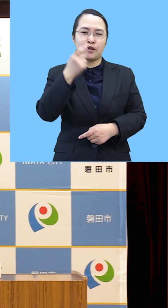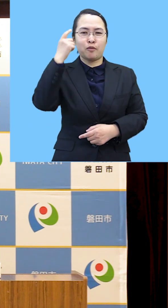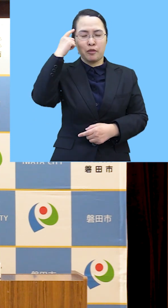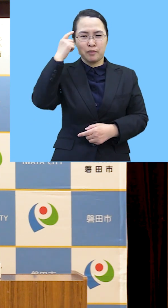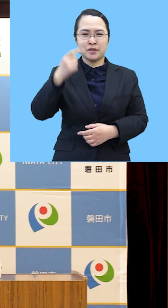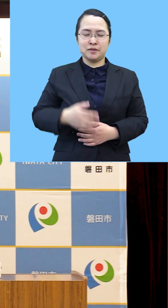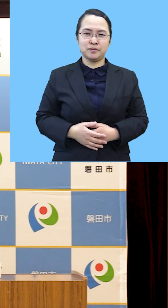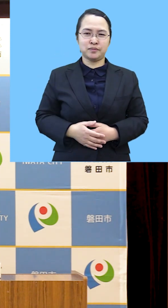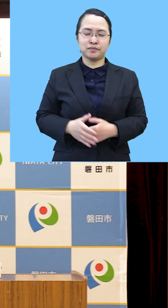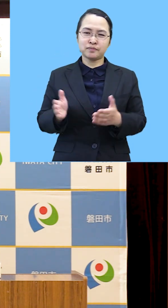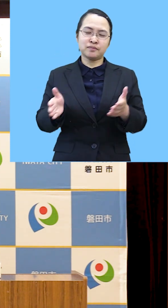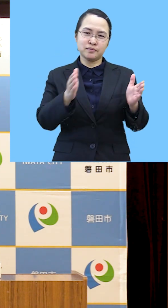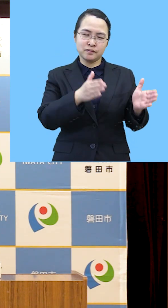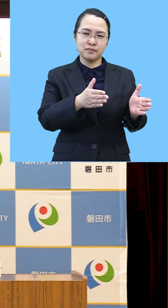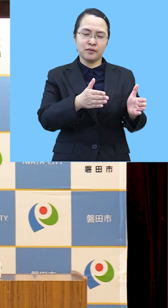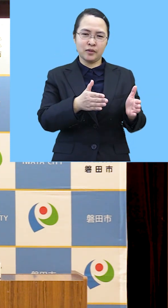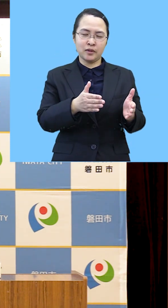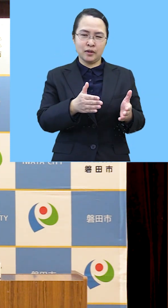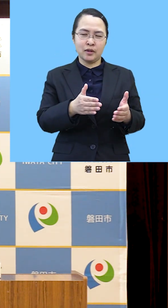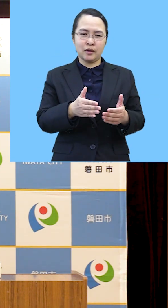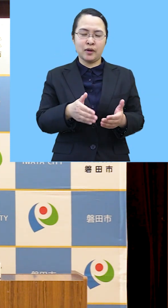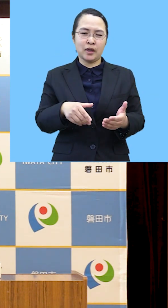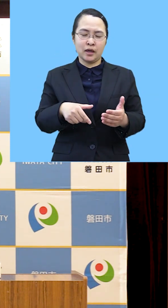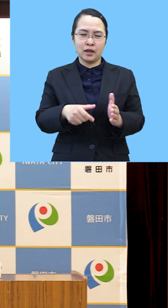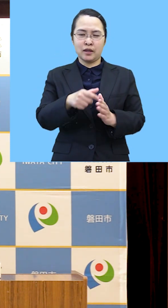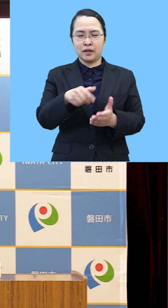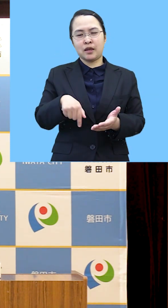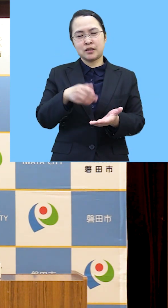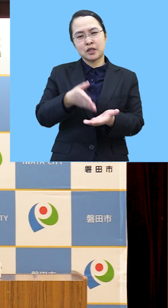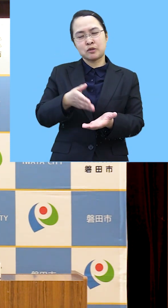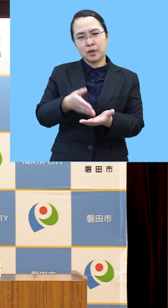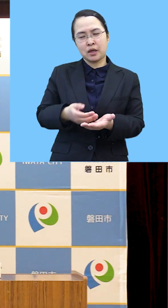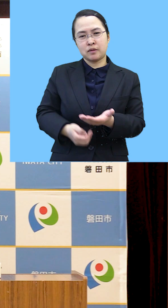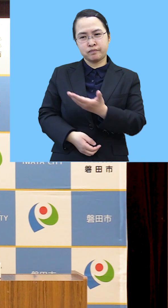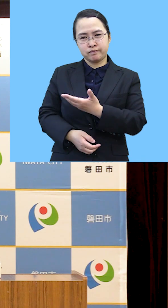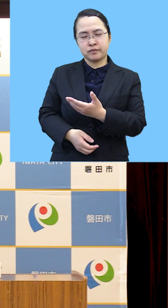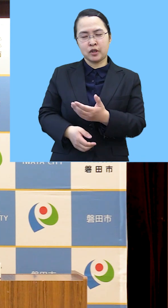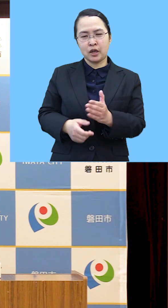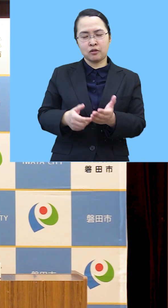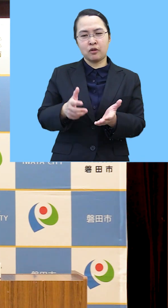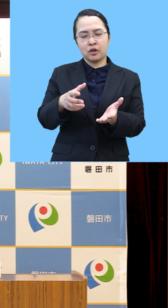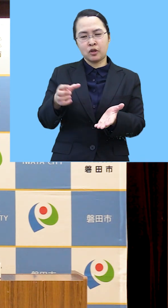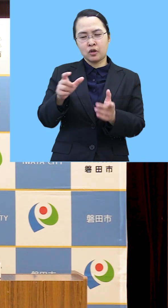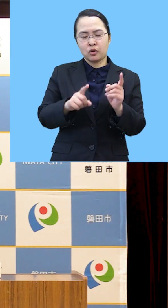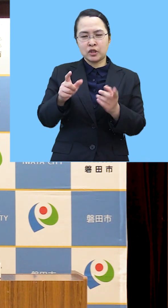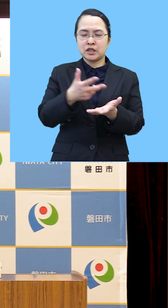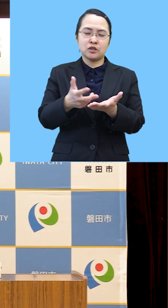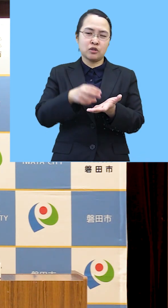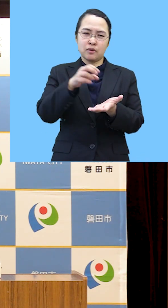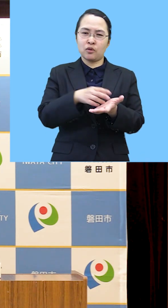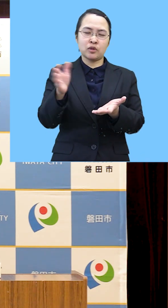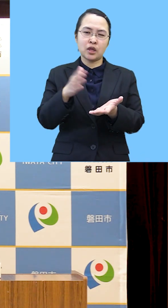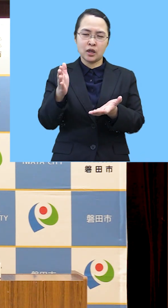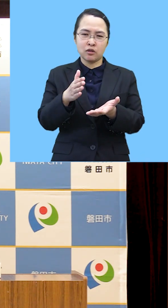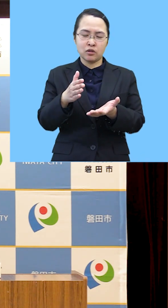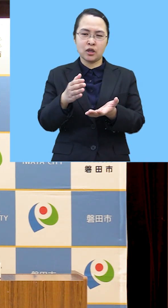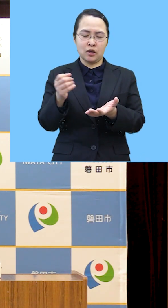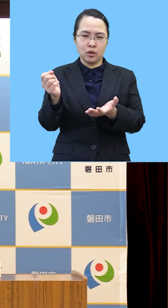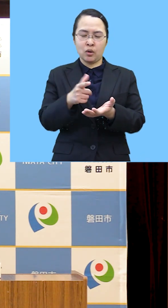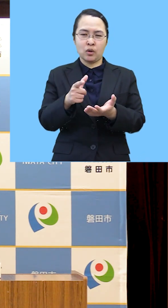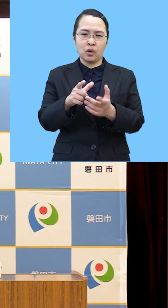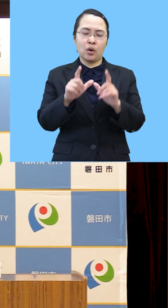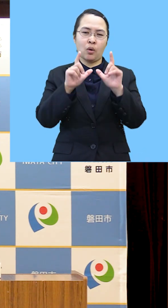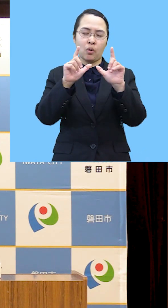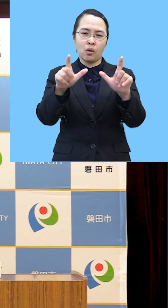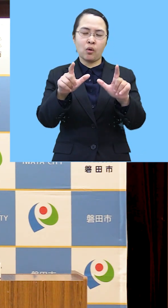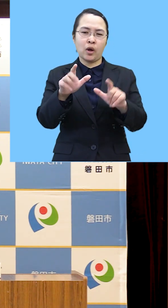ております。それではここから定例の話に入っていきますが、まず次第には特にないんですけれども、速報値が出たのでご報告を